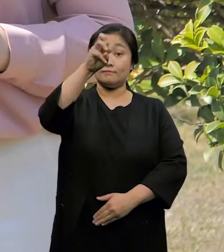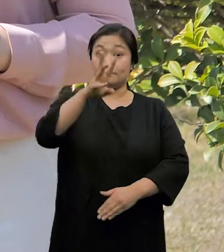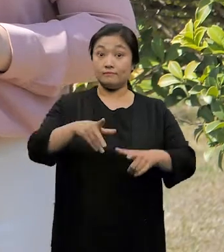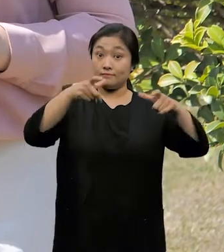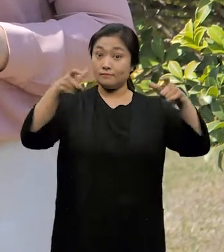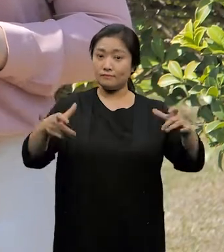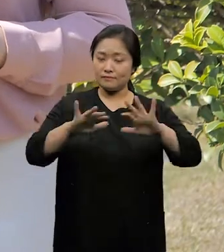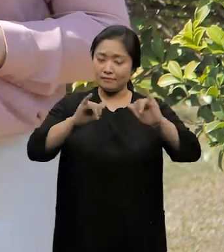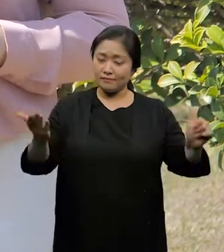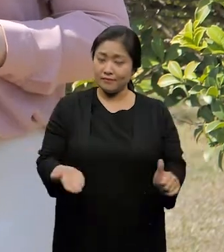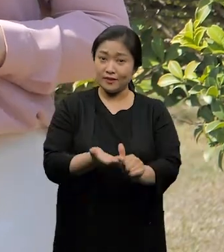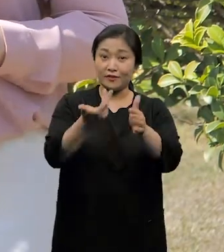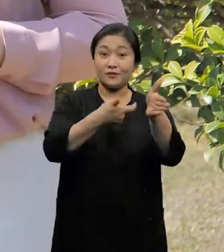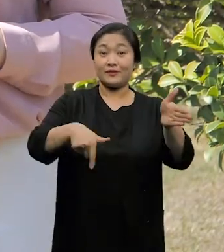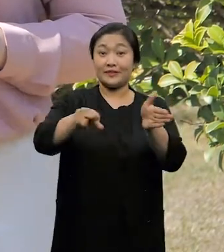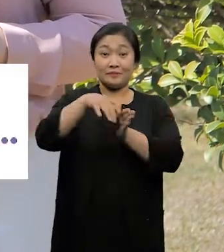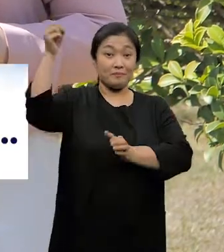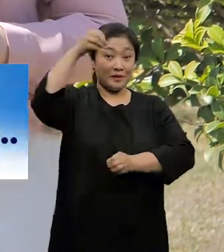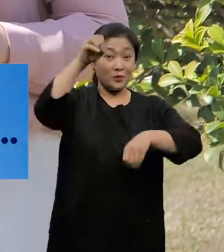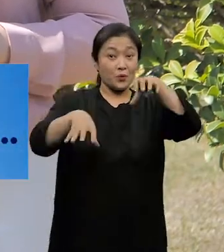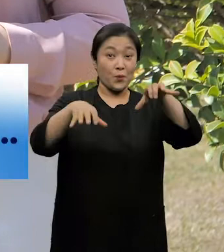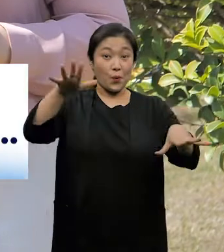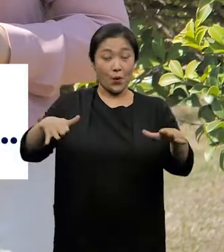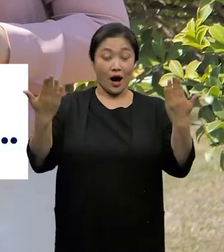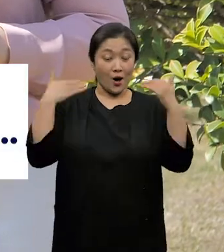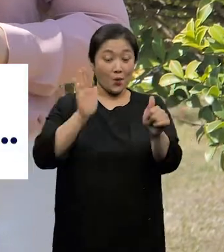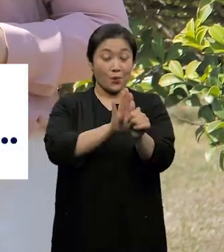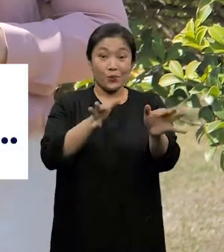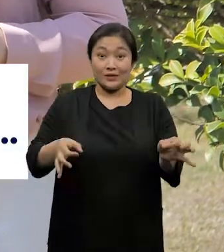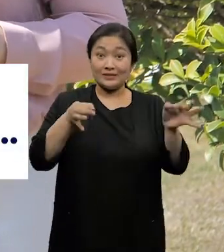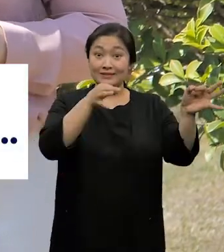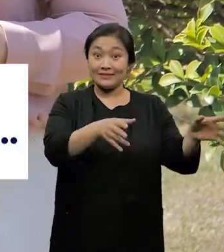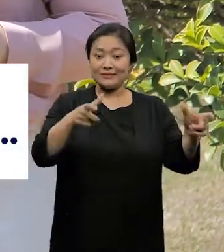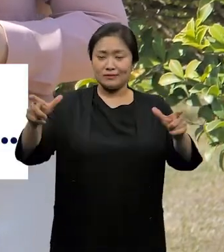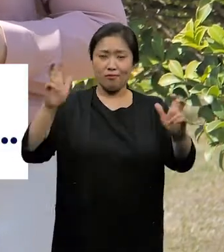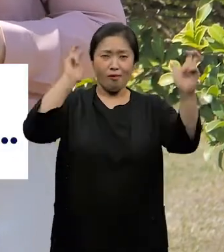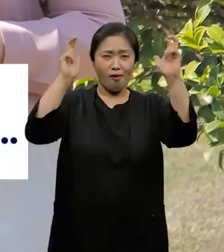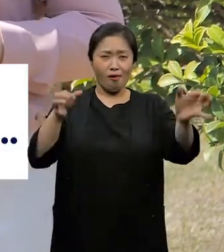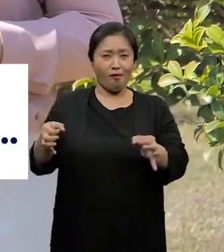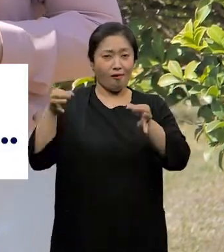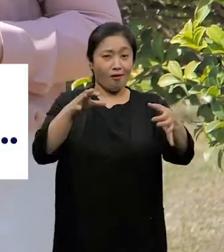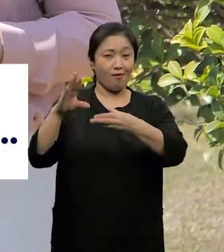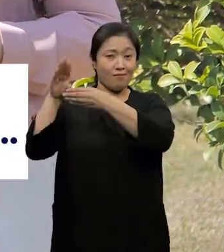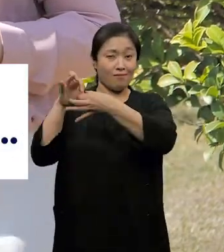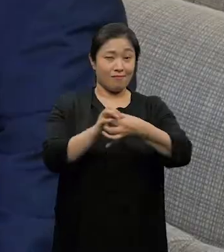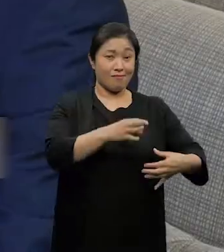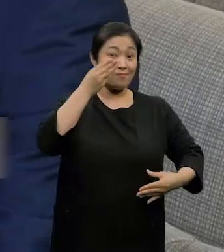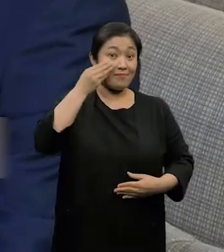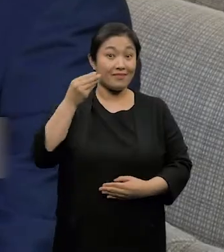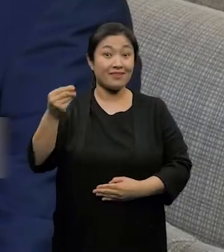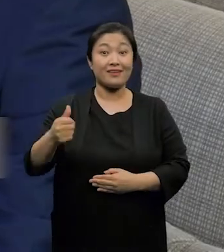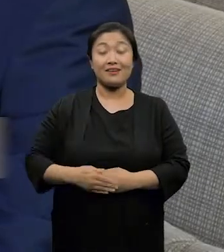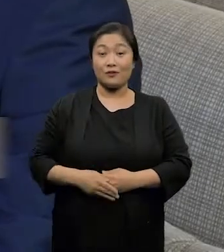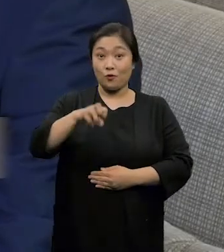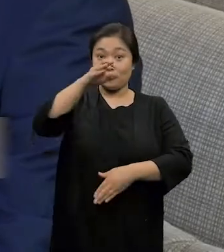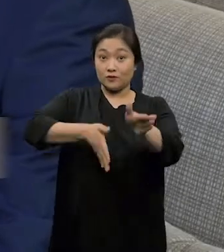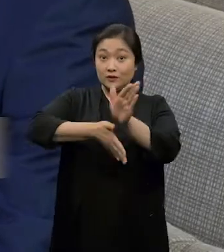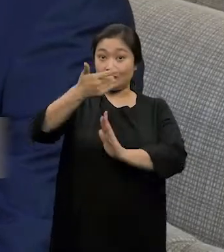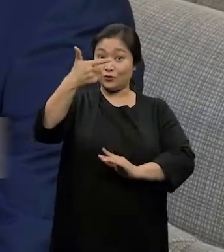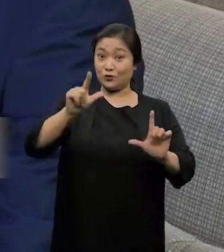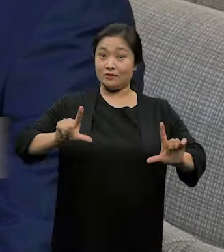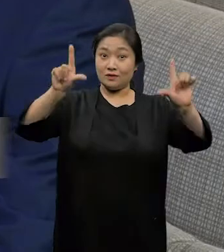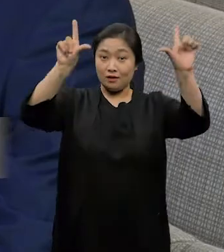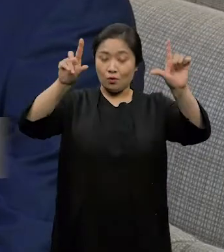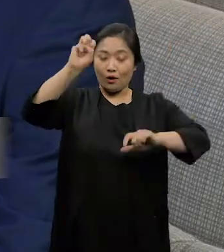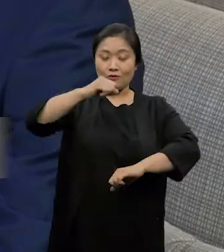광주지역의 인재 육성을 위한 빛고을 장학금의 지역 기업들을 따뜻한 후원이 이어지고 있습니다 광주시는 지난